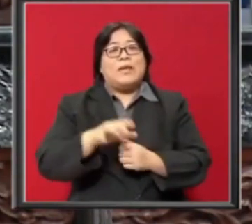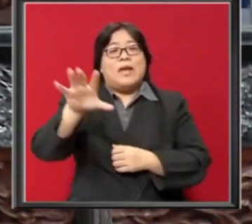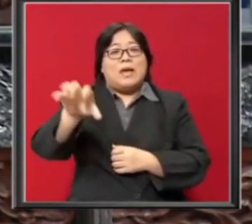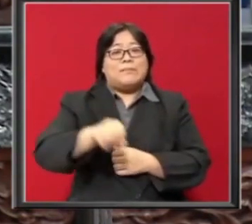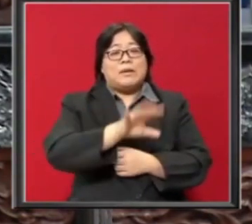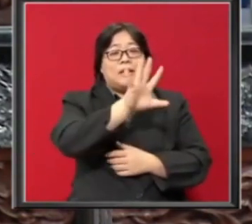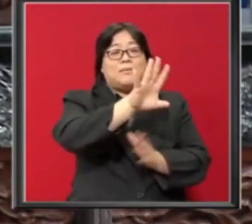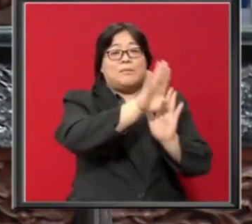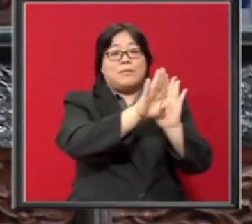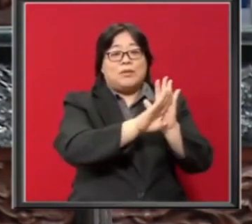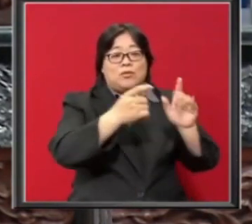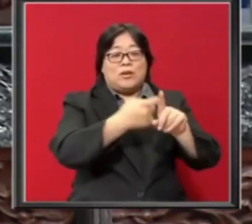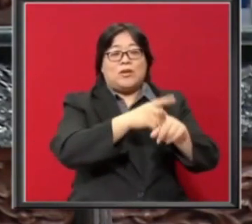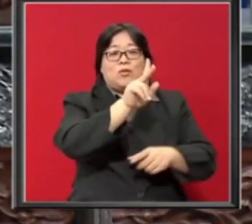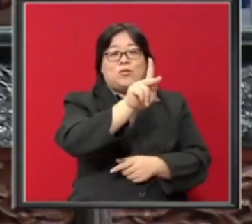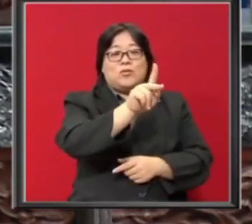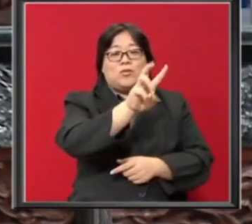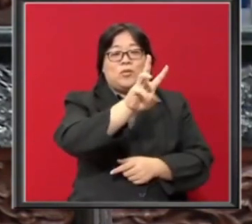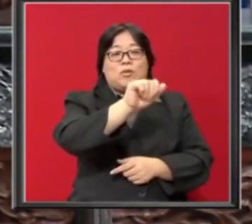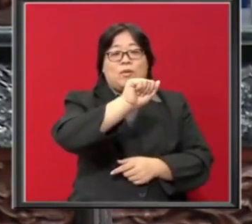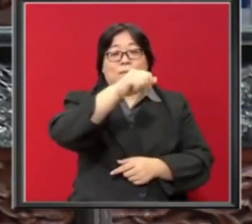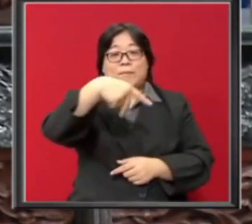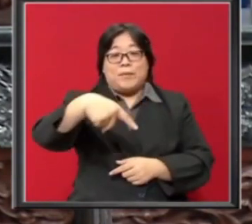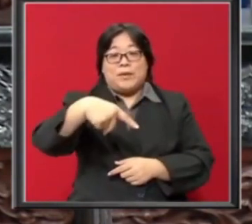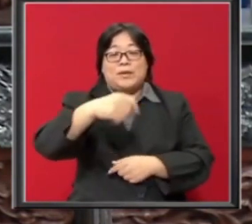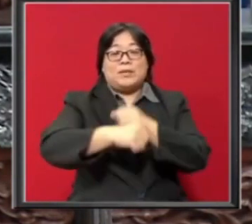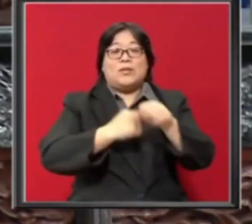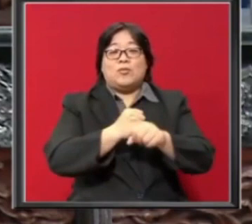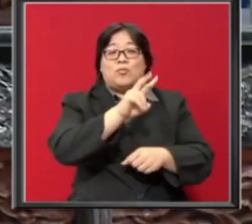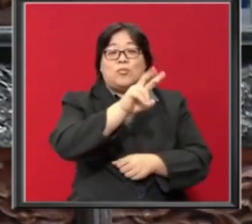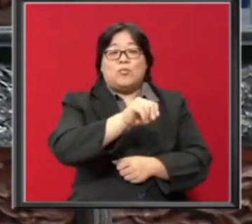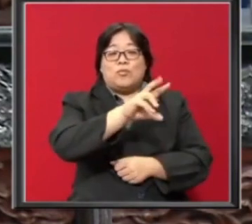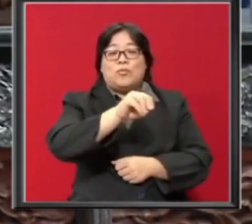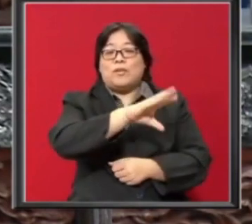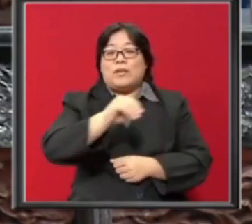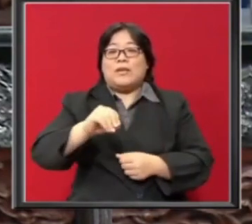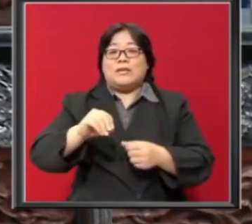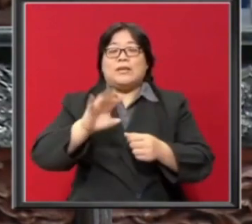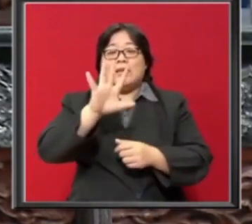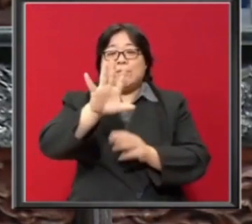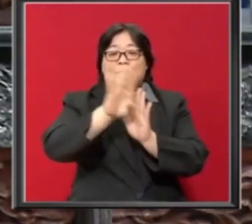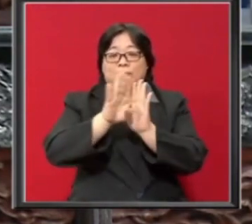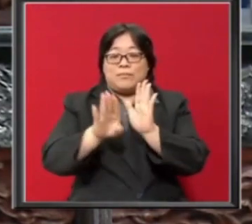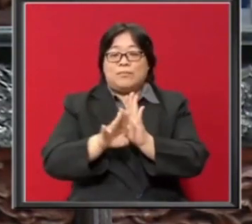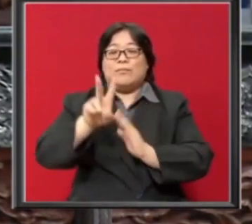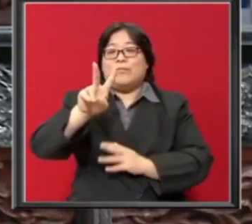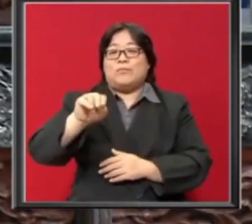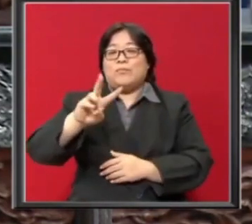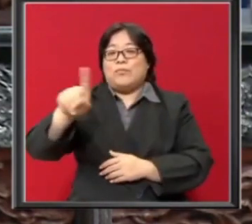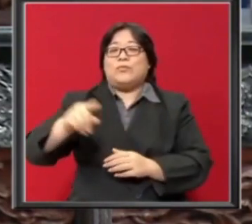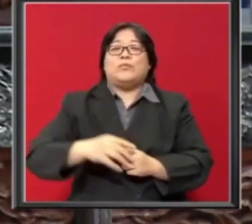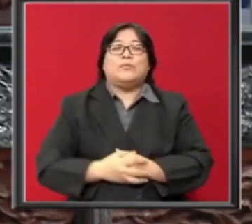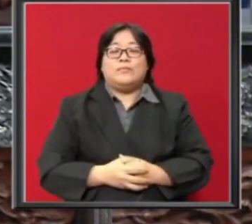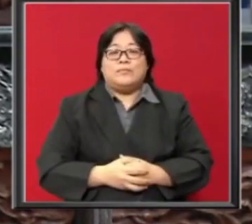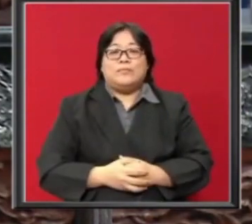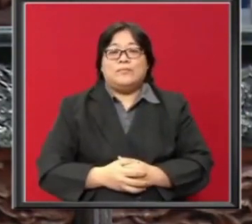di mobil Hyundai pendek waktu untuk 2020 dan 5 biji untuk 2021